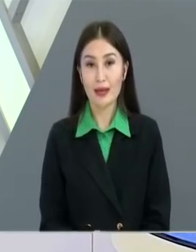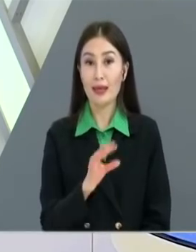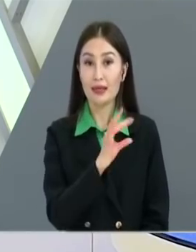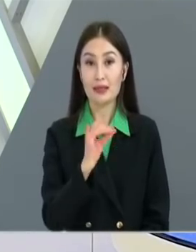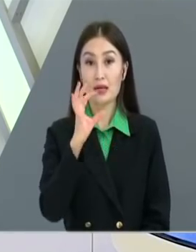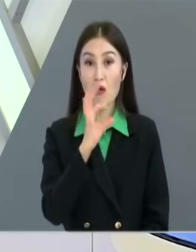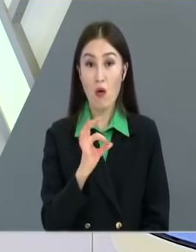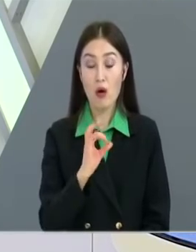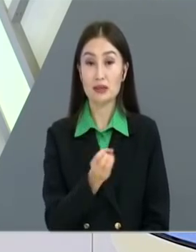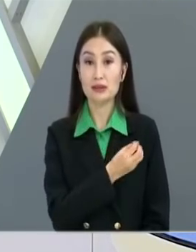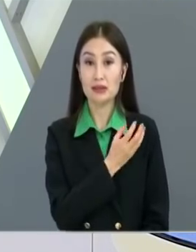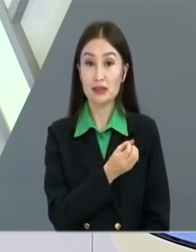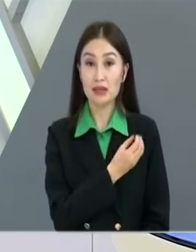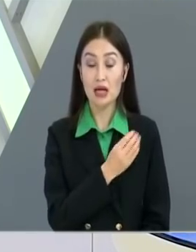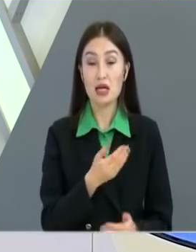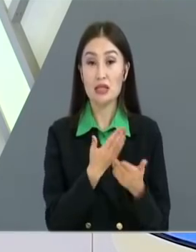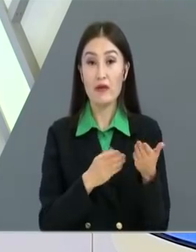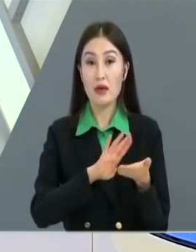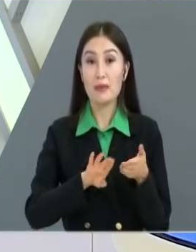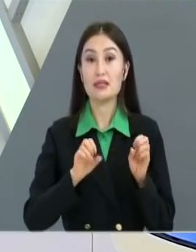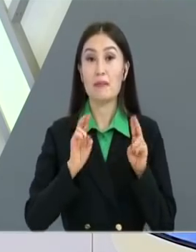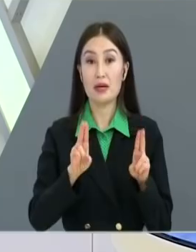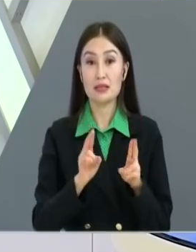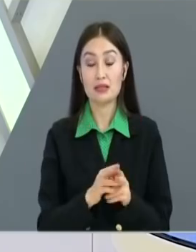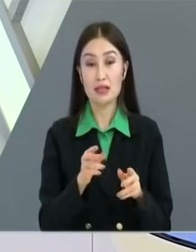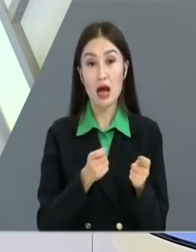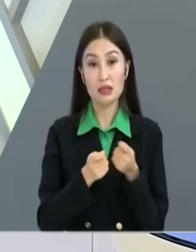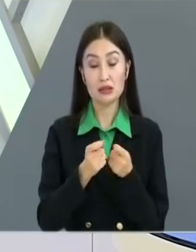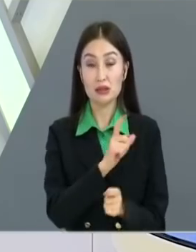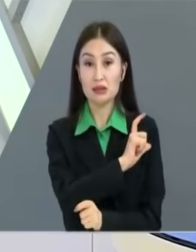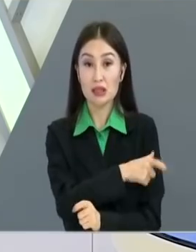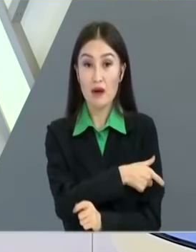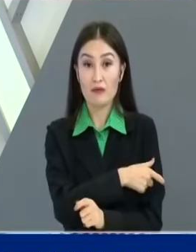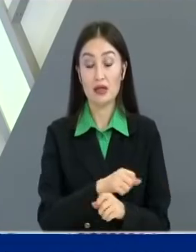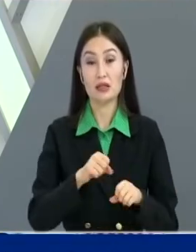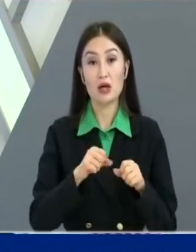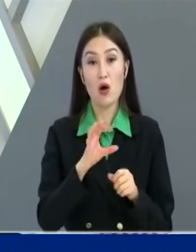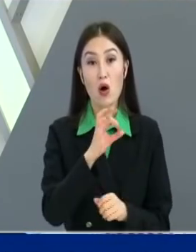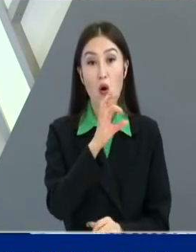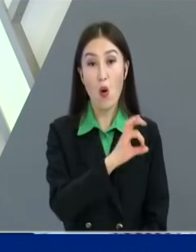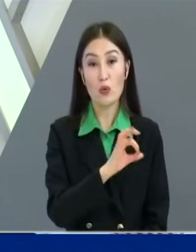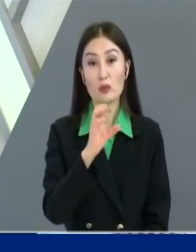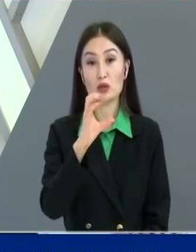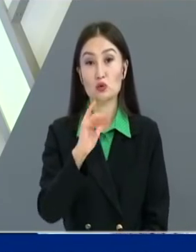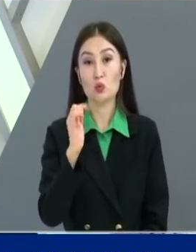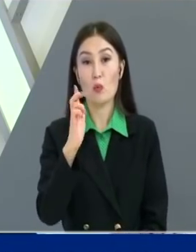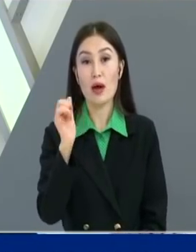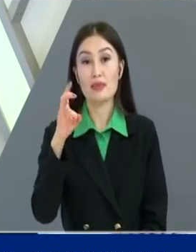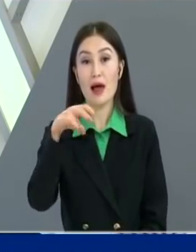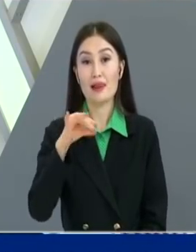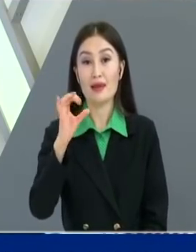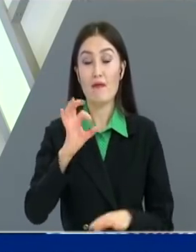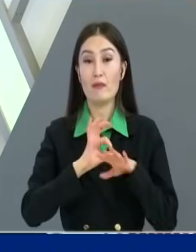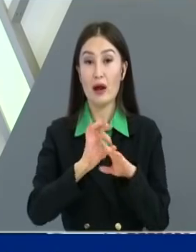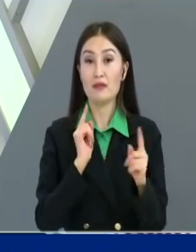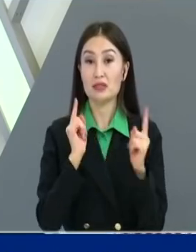Исполняющим обязанности секретаря Совета безопасности, координатор силовых и правоохранительных органов Омирбек Субаналиев провел совещание в